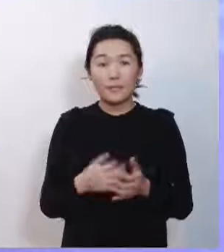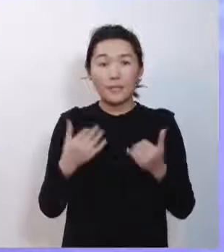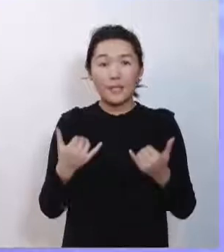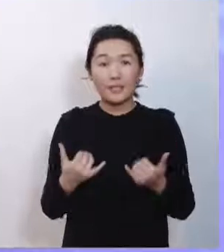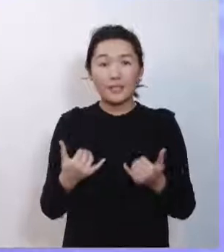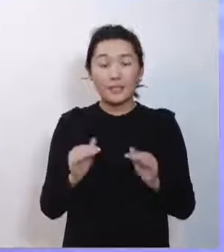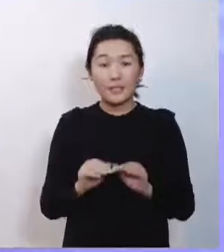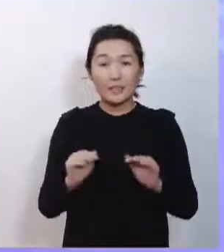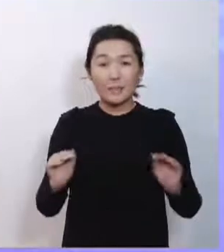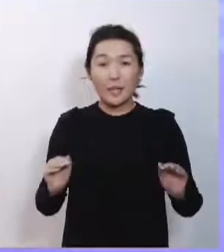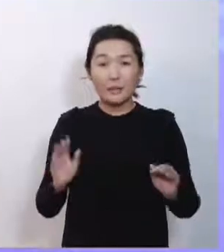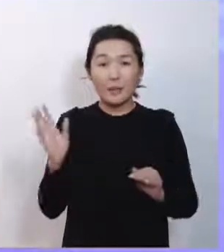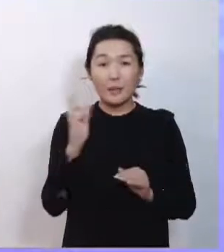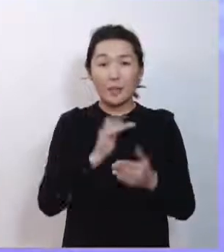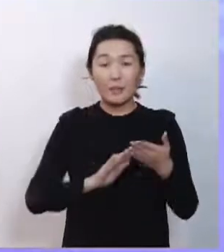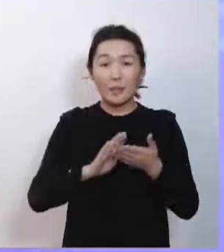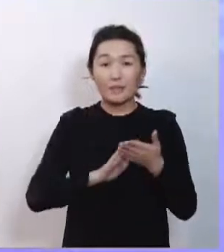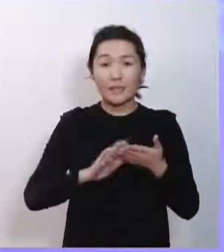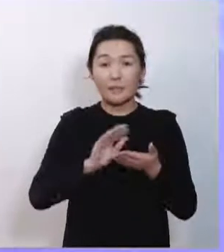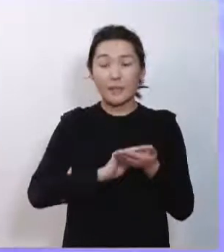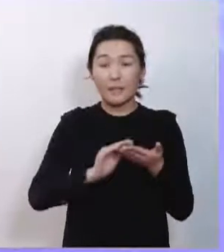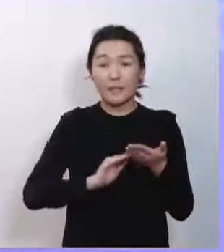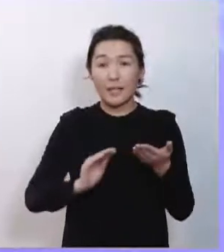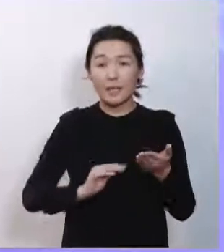Сейчас, ребята, мы повторим написание